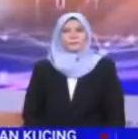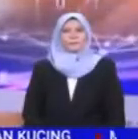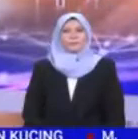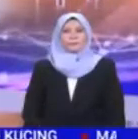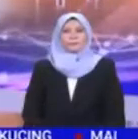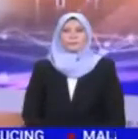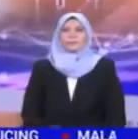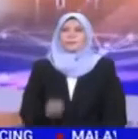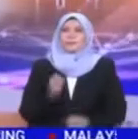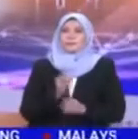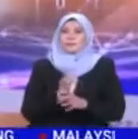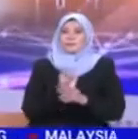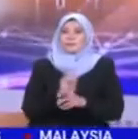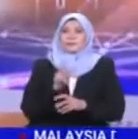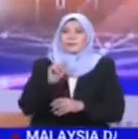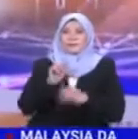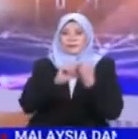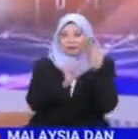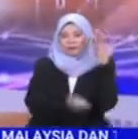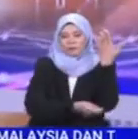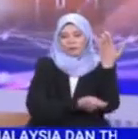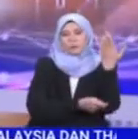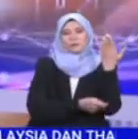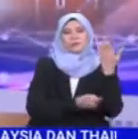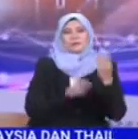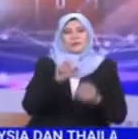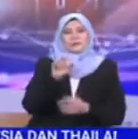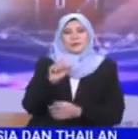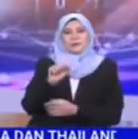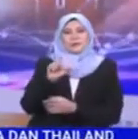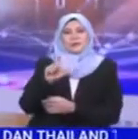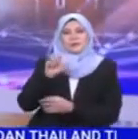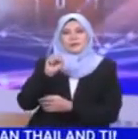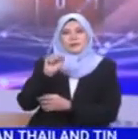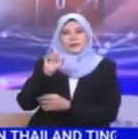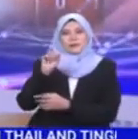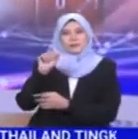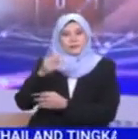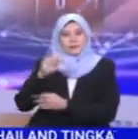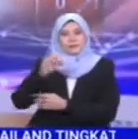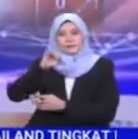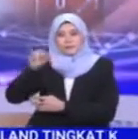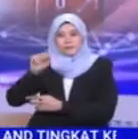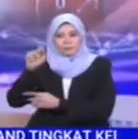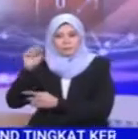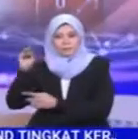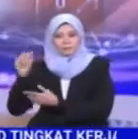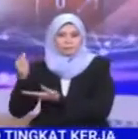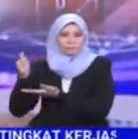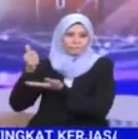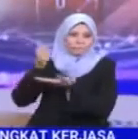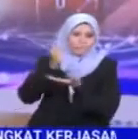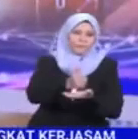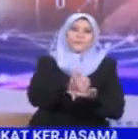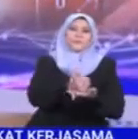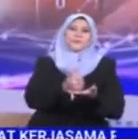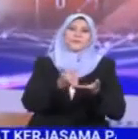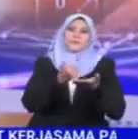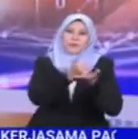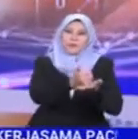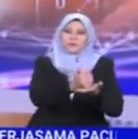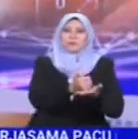Baik, inisiatif tabung Musaadah Jabatan Kemajuan Islam Malaysia JAKIM prihatin menyalurkan bantuan kepada golongan